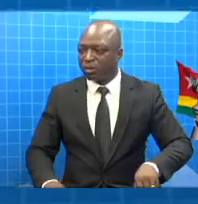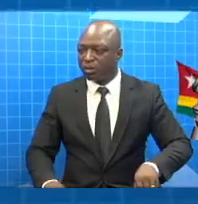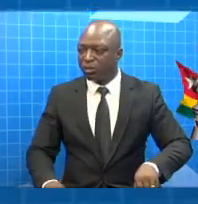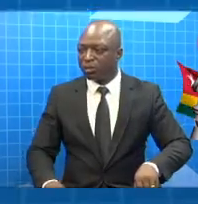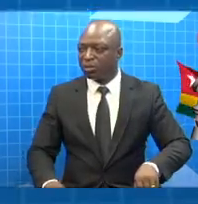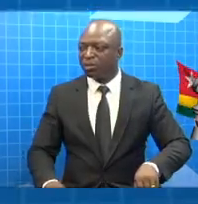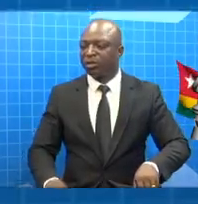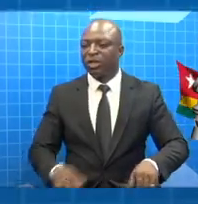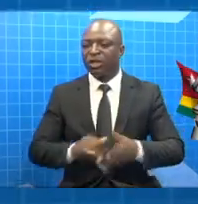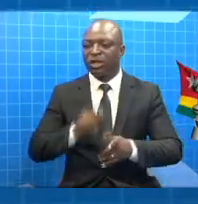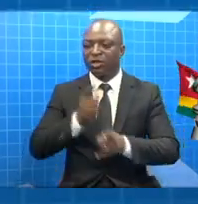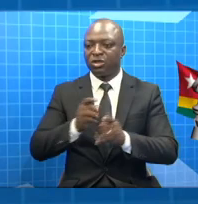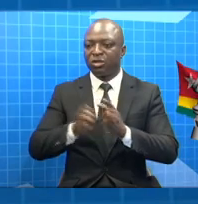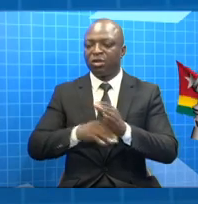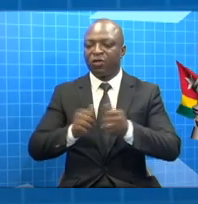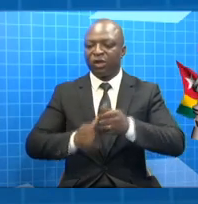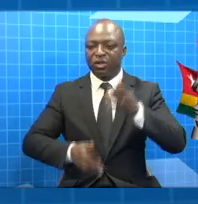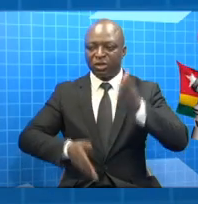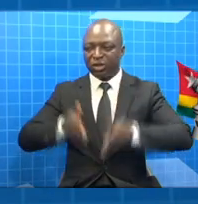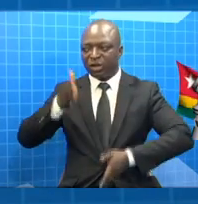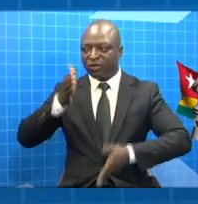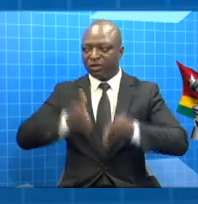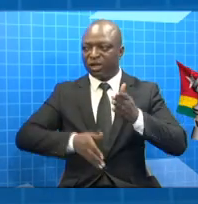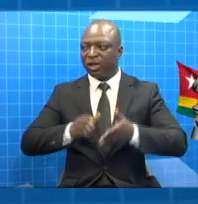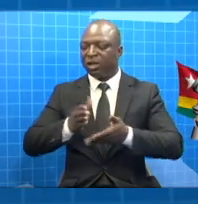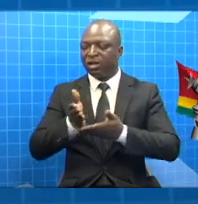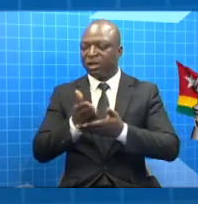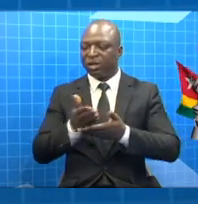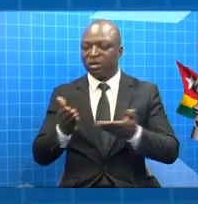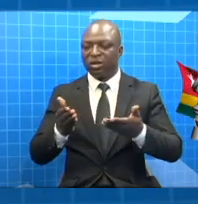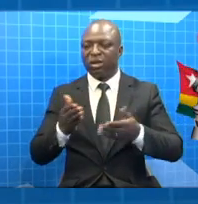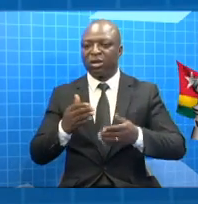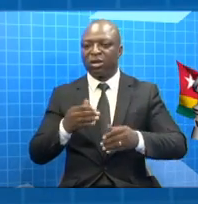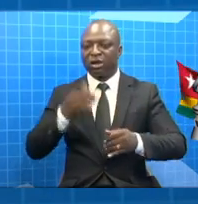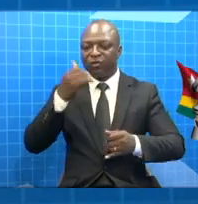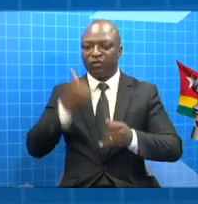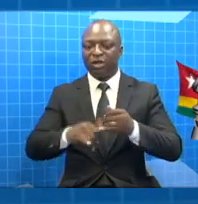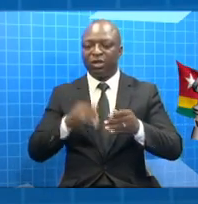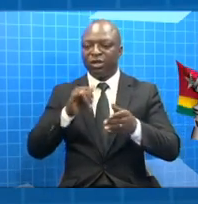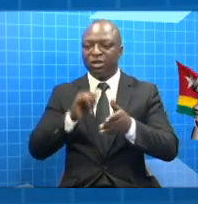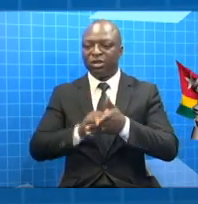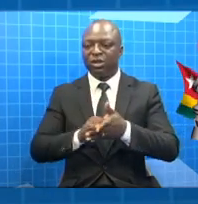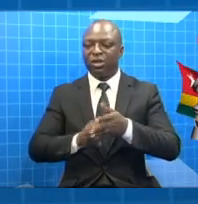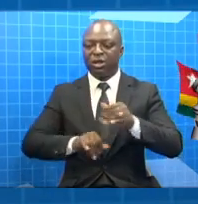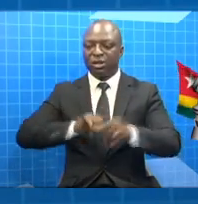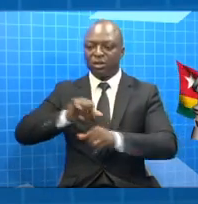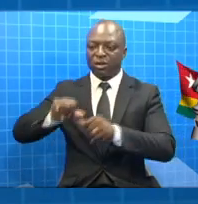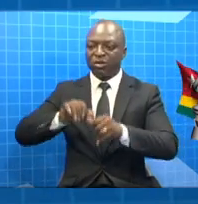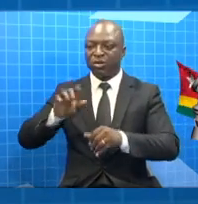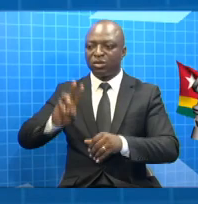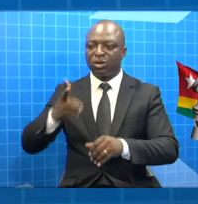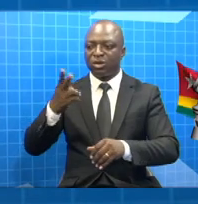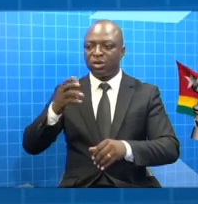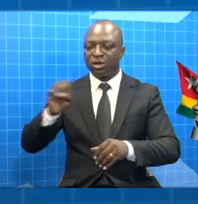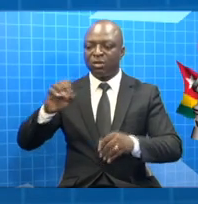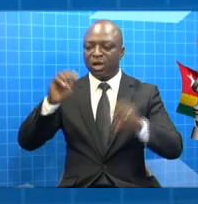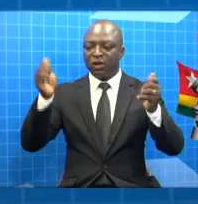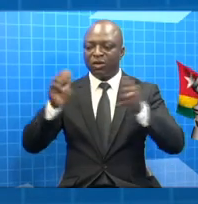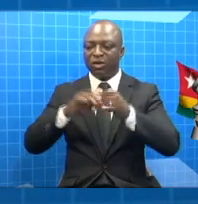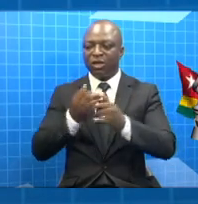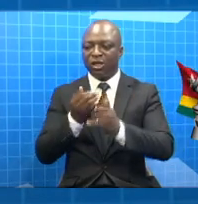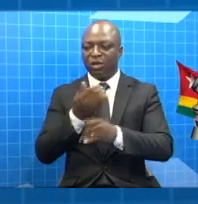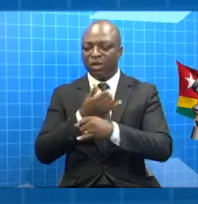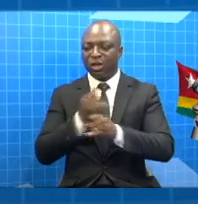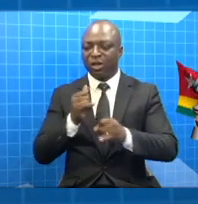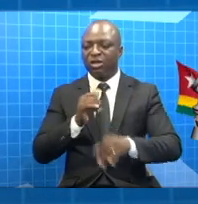Et c'est justement avec le défilé des éléments motorisés qu'a pris fin cette parade du 62e anniversaire de